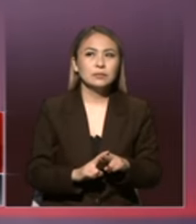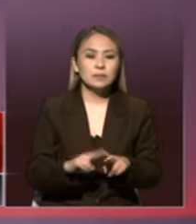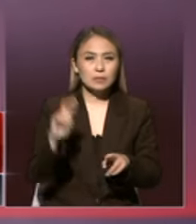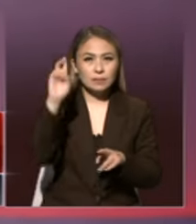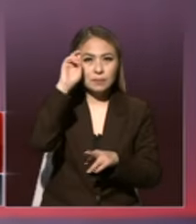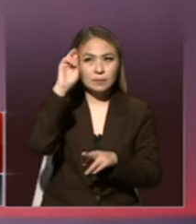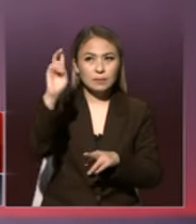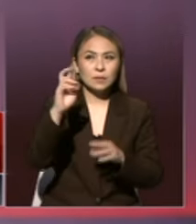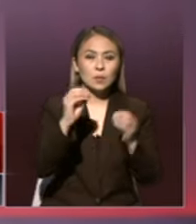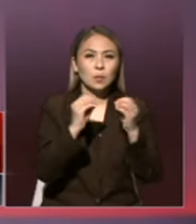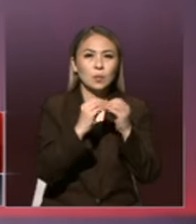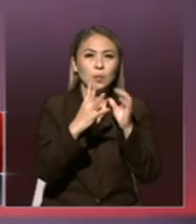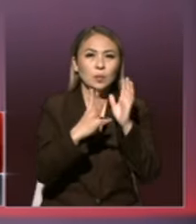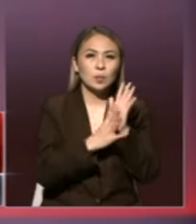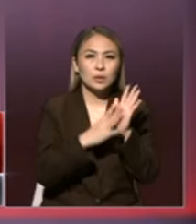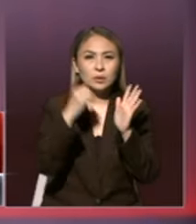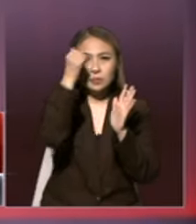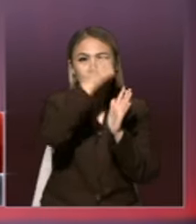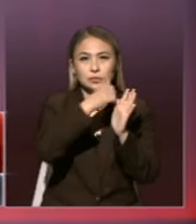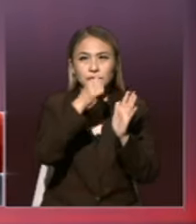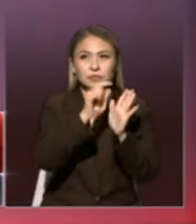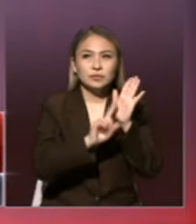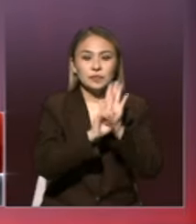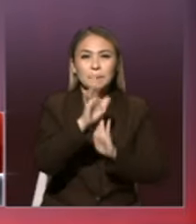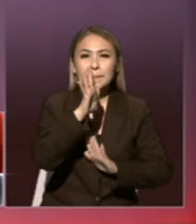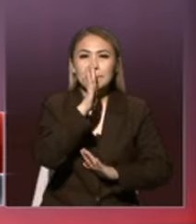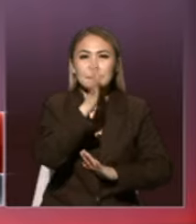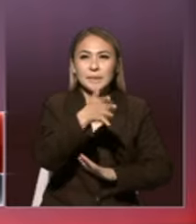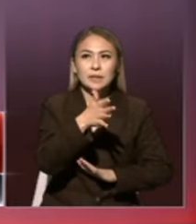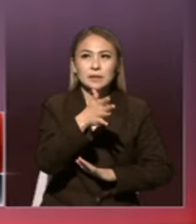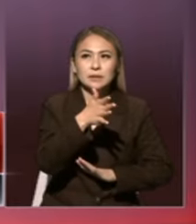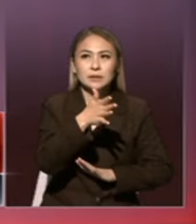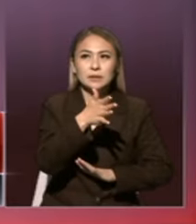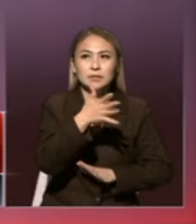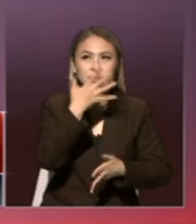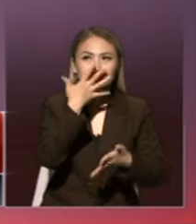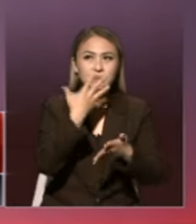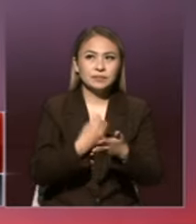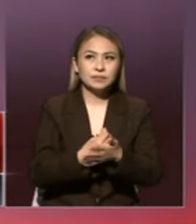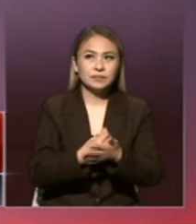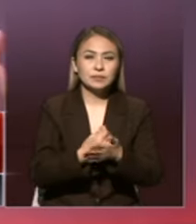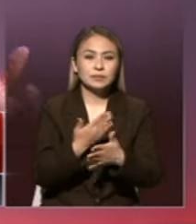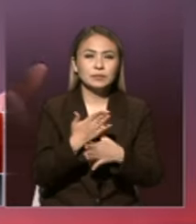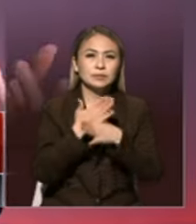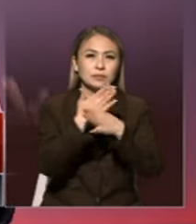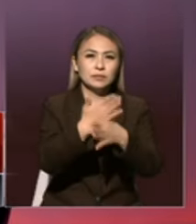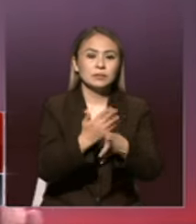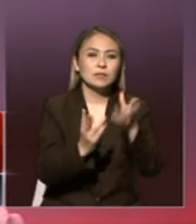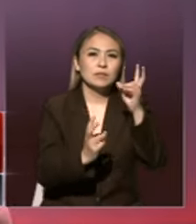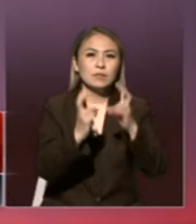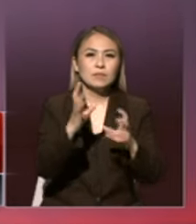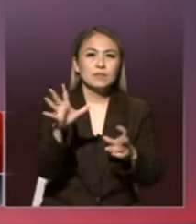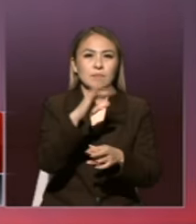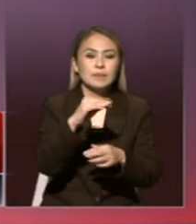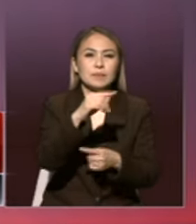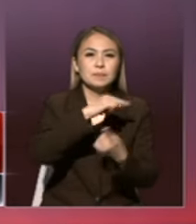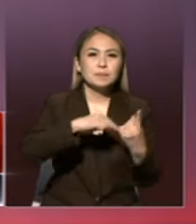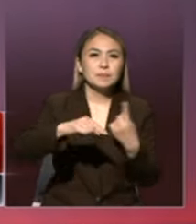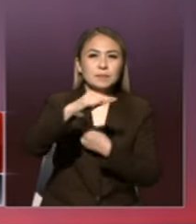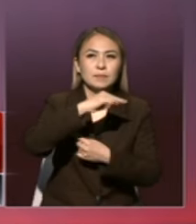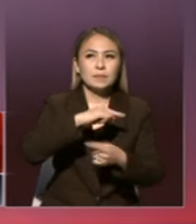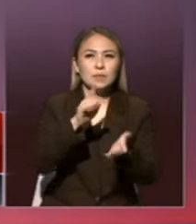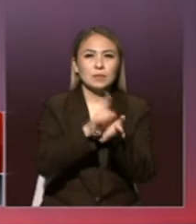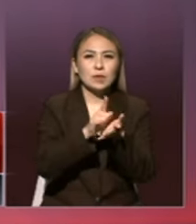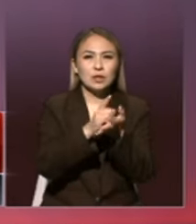Мемлекет жалпы 19 жылдан бастап, қана 5 жыл өтті, 19 жылдан бастап мемлекет өз тарапынан қолдау, өндірушілерге қолдау көрсетіп, салықтан